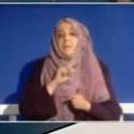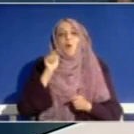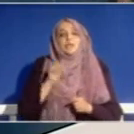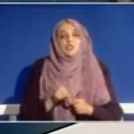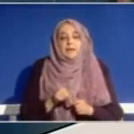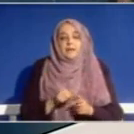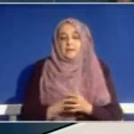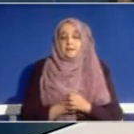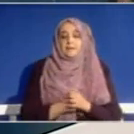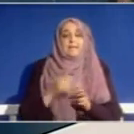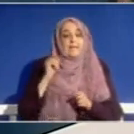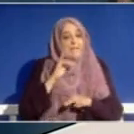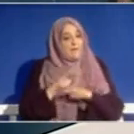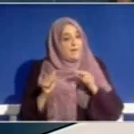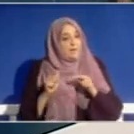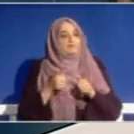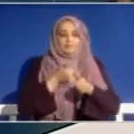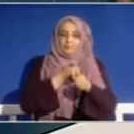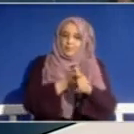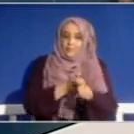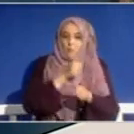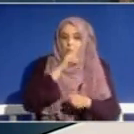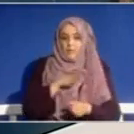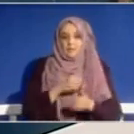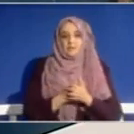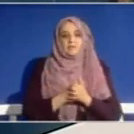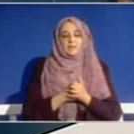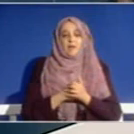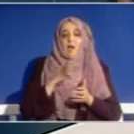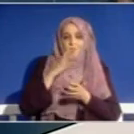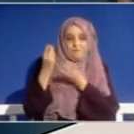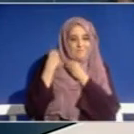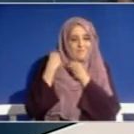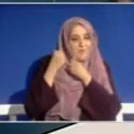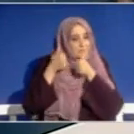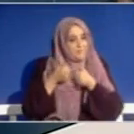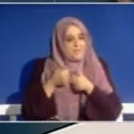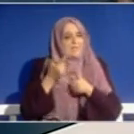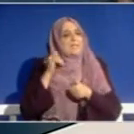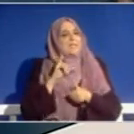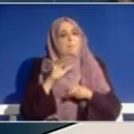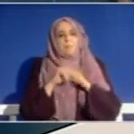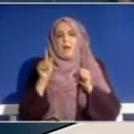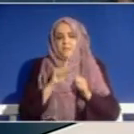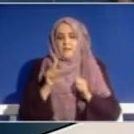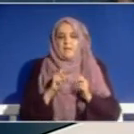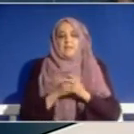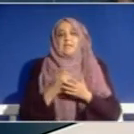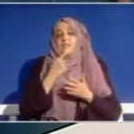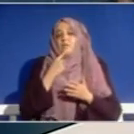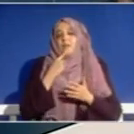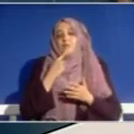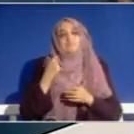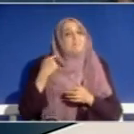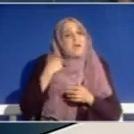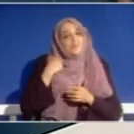واجبا، من فعله اقتدى بالنبي صلى الله عليه وسلم ونال الأجر والفضل، ومن لم يفعل معناها فوت على نفسه